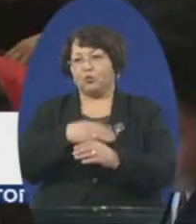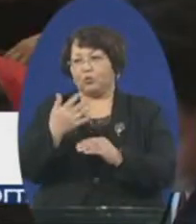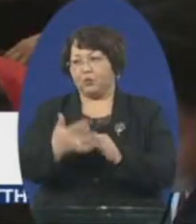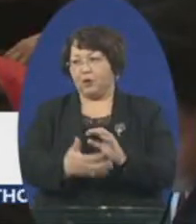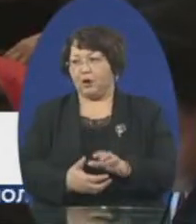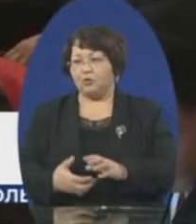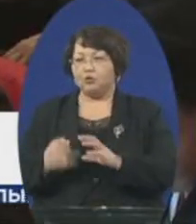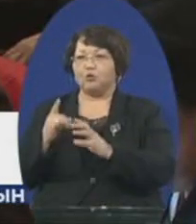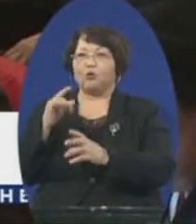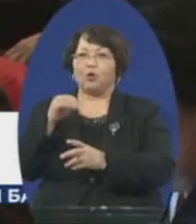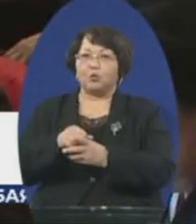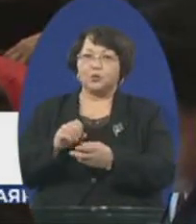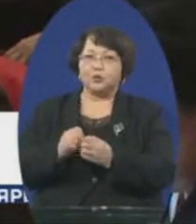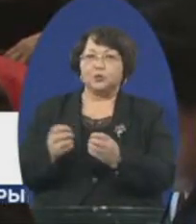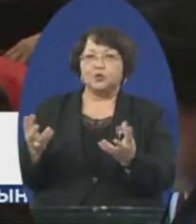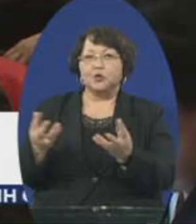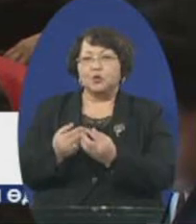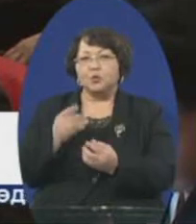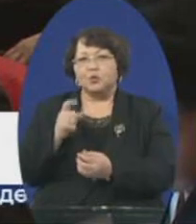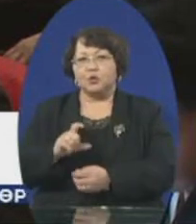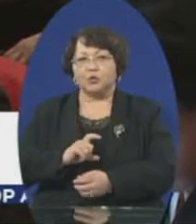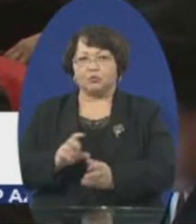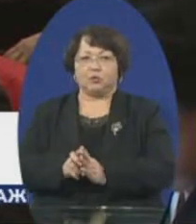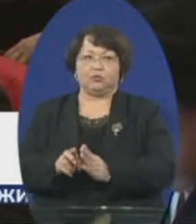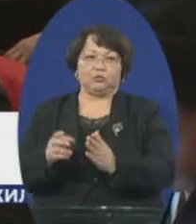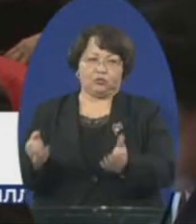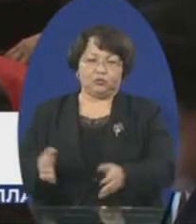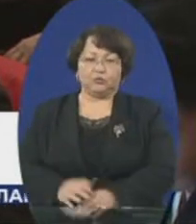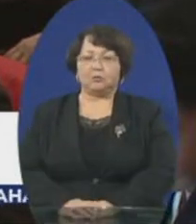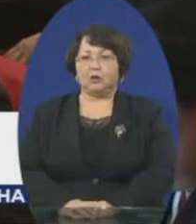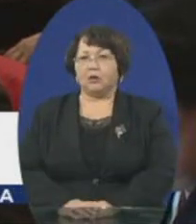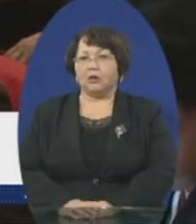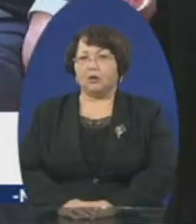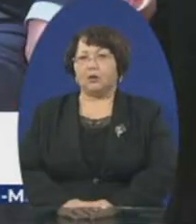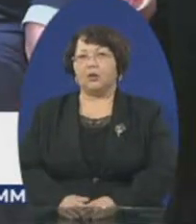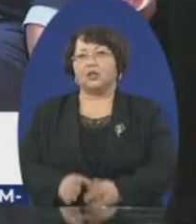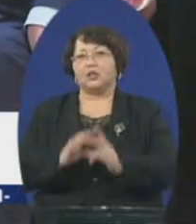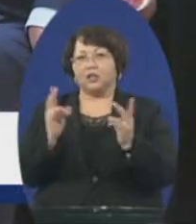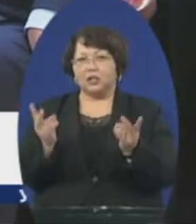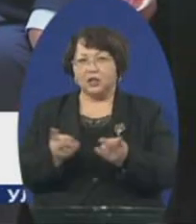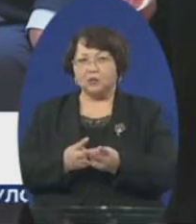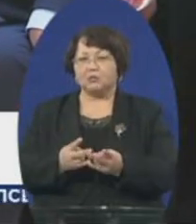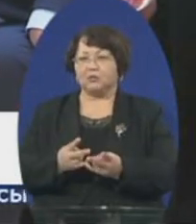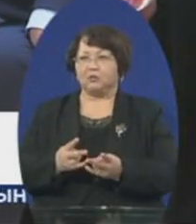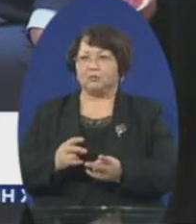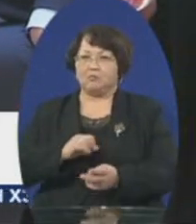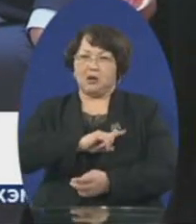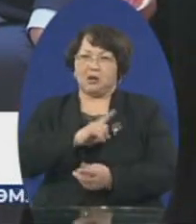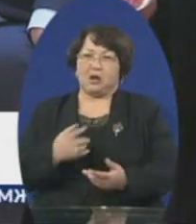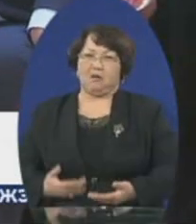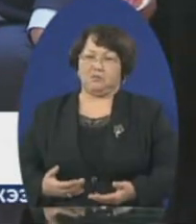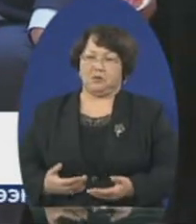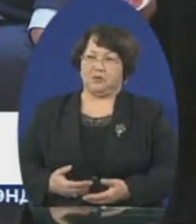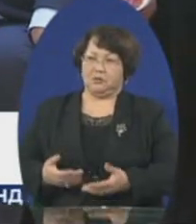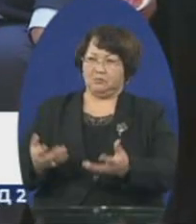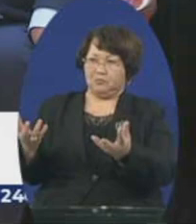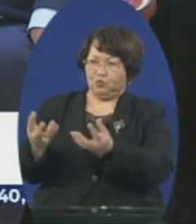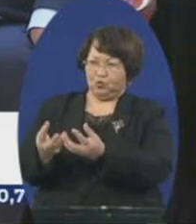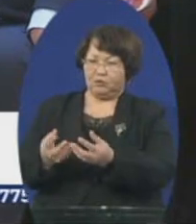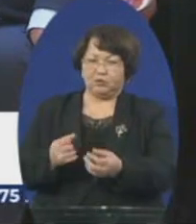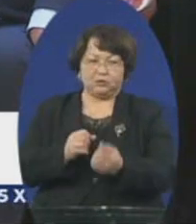хүртэх явцдаа мөн л цөөхөн хүмүүст боломж олгосон. За тиймээсээ нийгэмд бий болсон эдгээр тэгш ус байдлыг арилгах засах